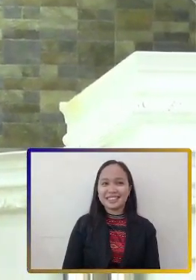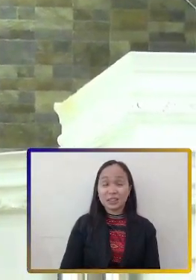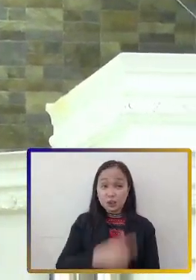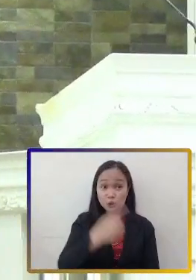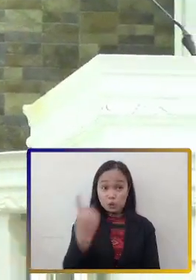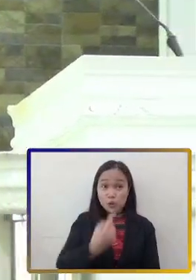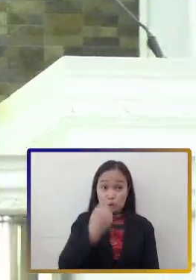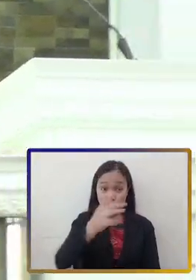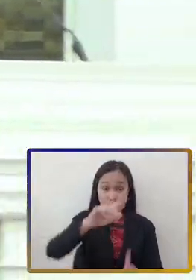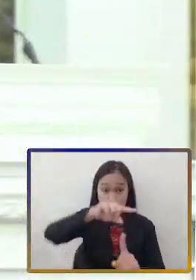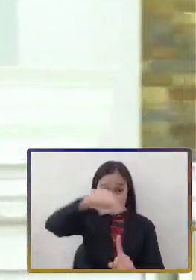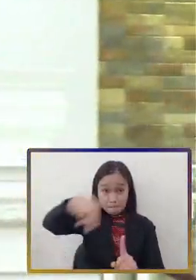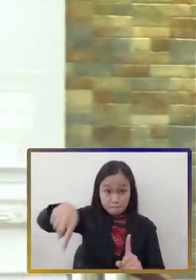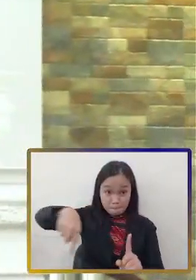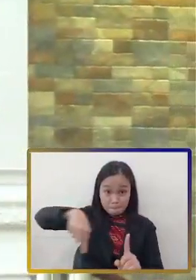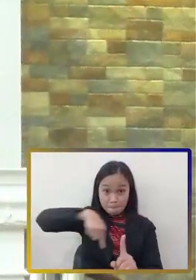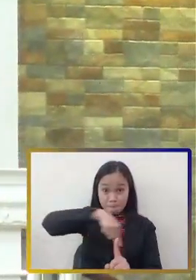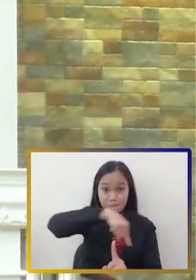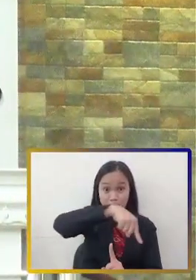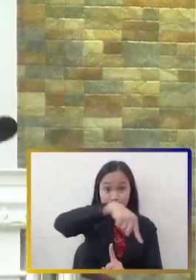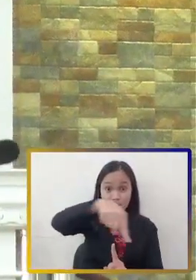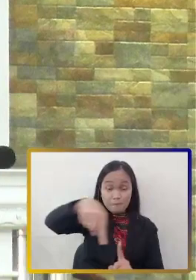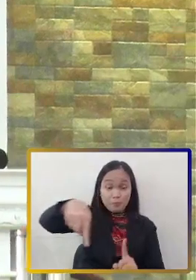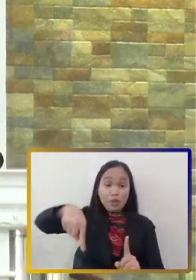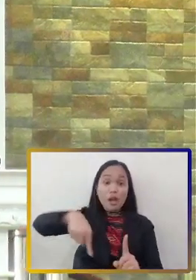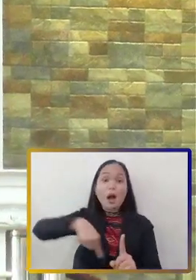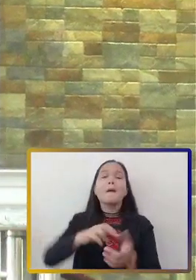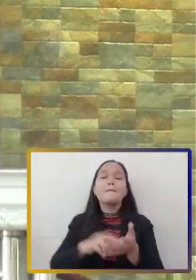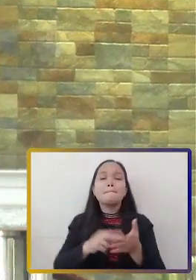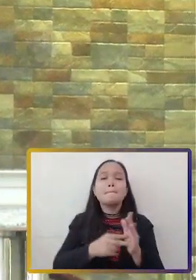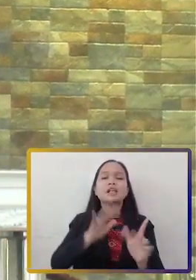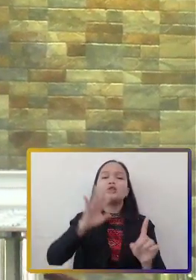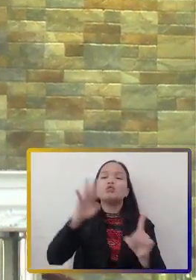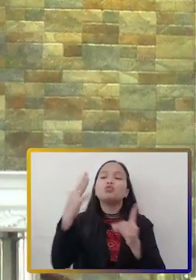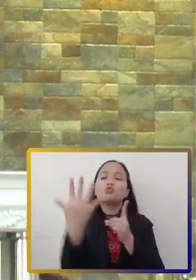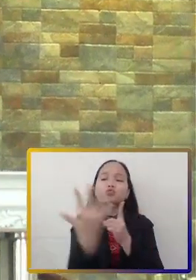Paikutan mo ang sarili mo ng mga spiritual na tao.